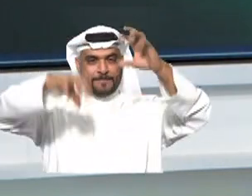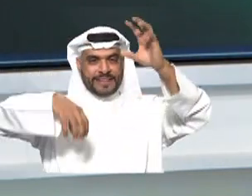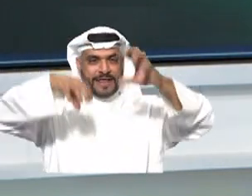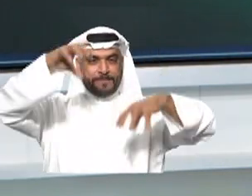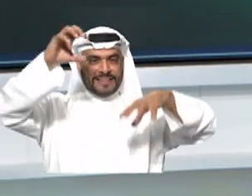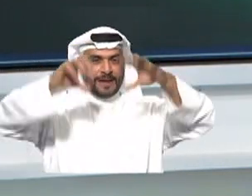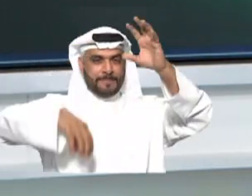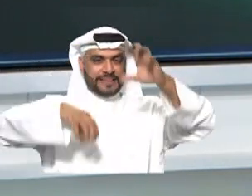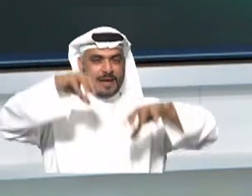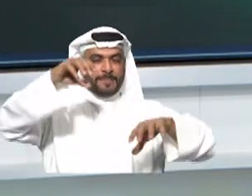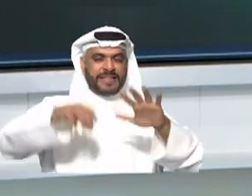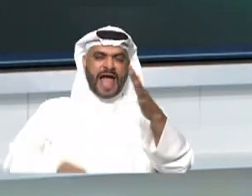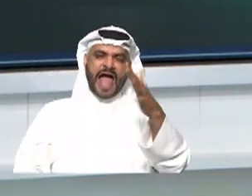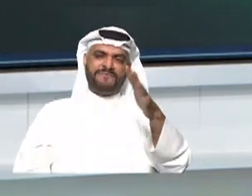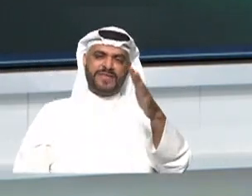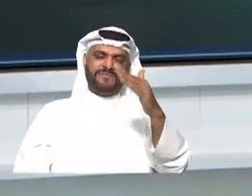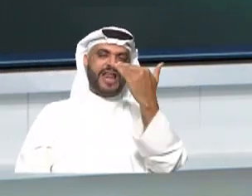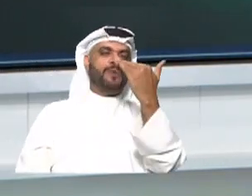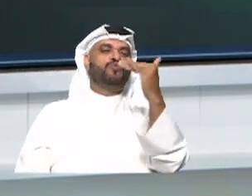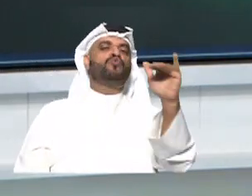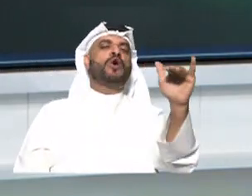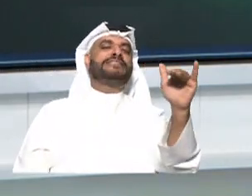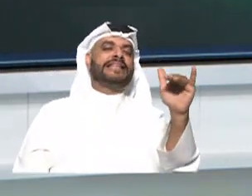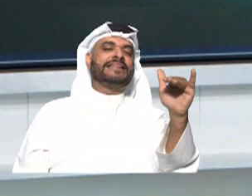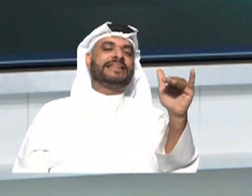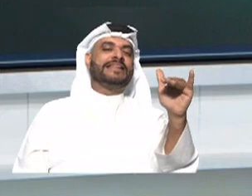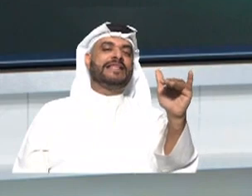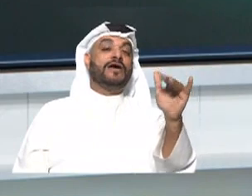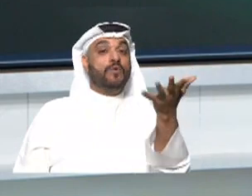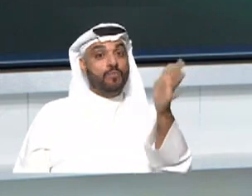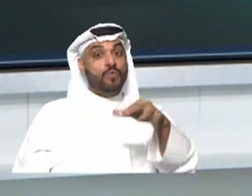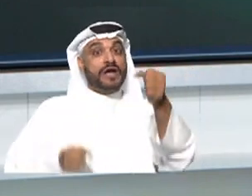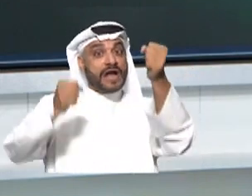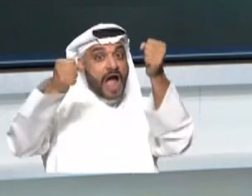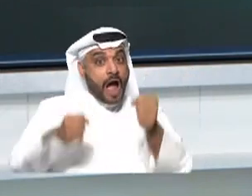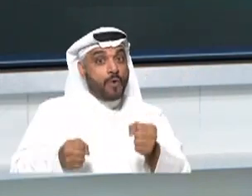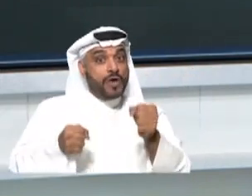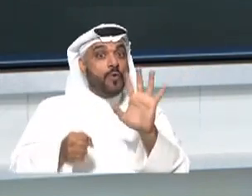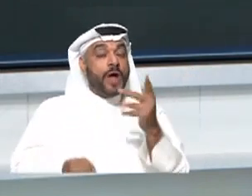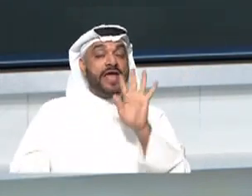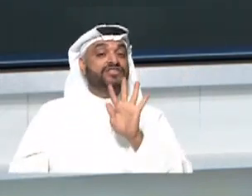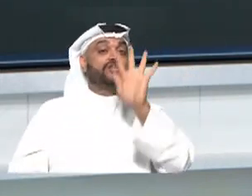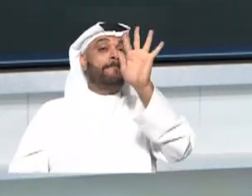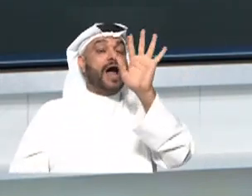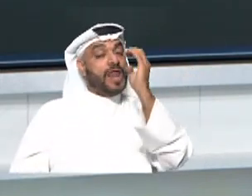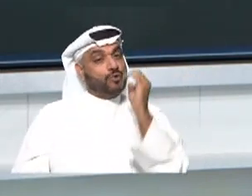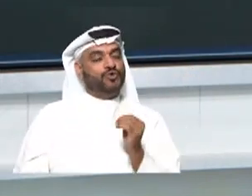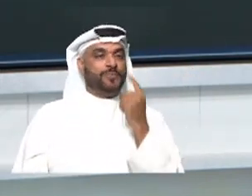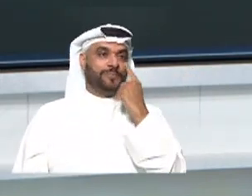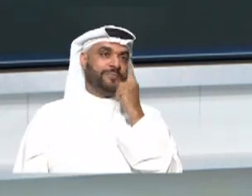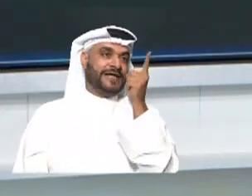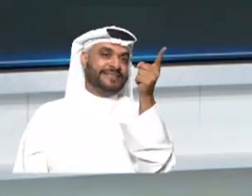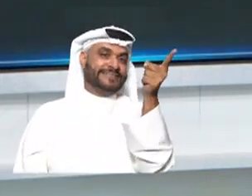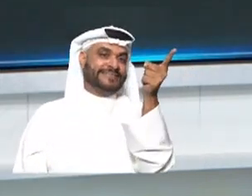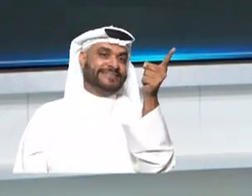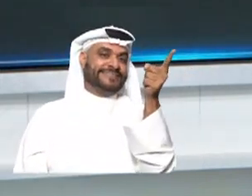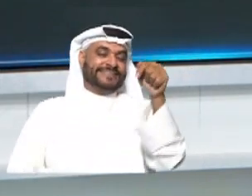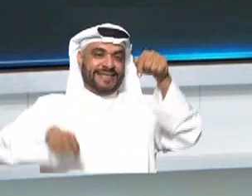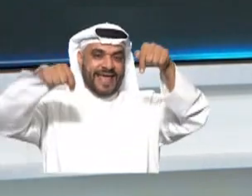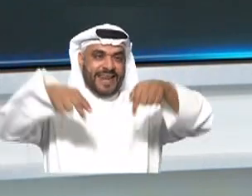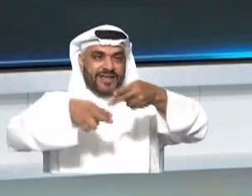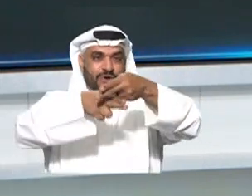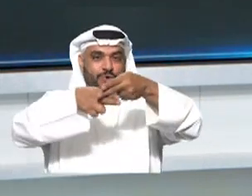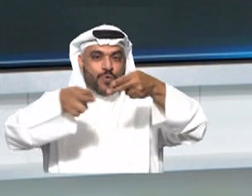ما بين الخفيفة إلى المتوسطة قد تكون غزيرة على بعض المناطق. نتعرف على تفاصيل أكثر للطقس الحالي في مدينة